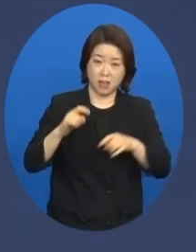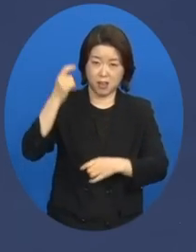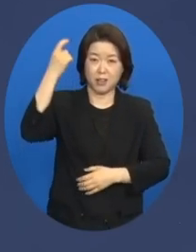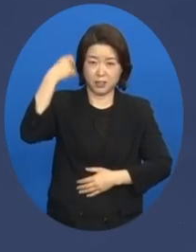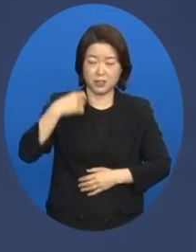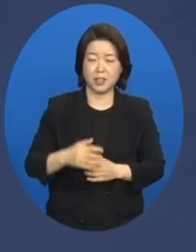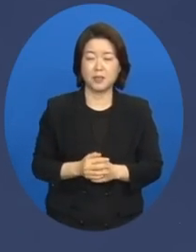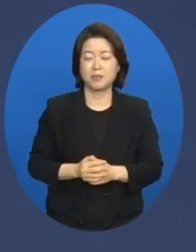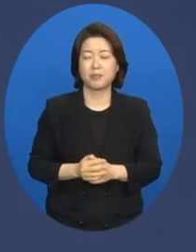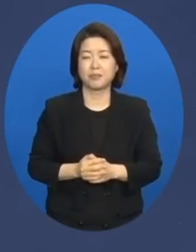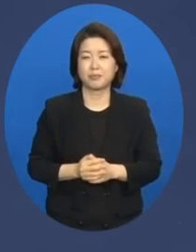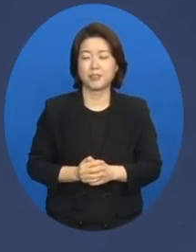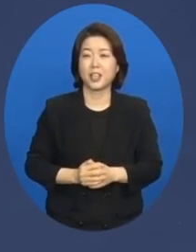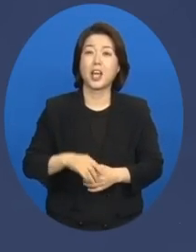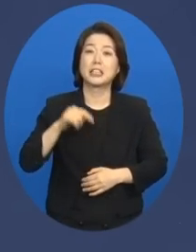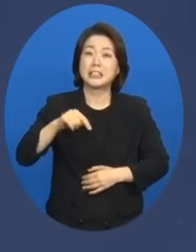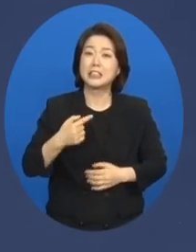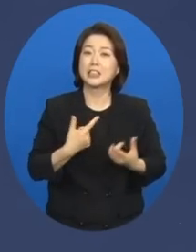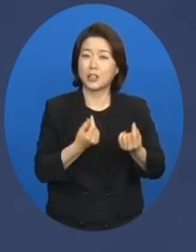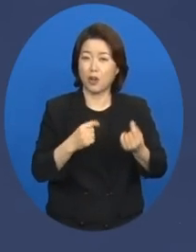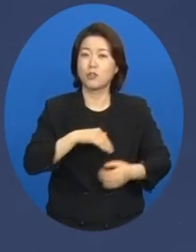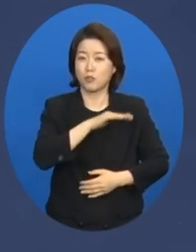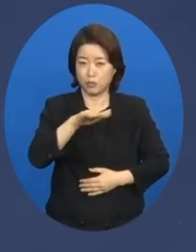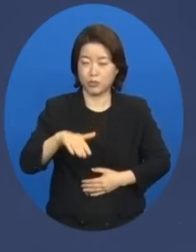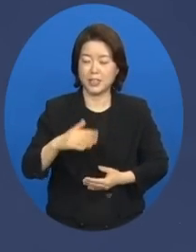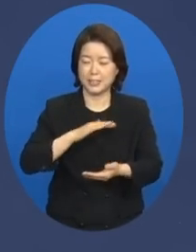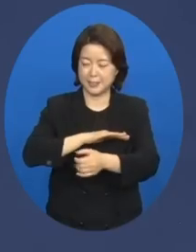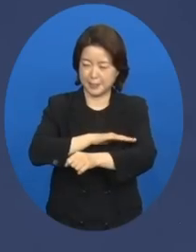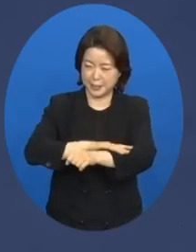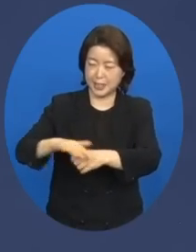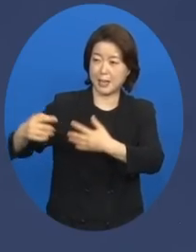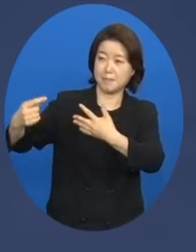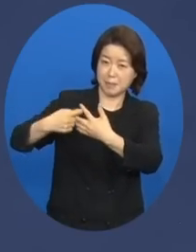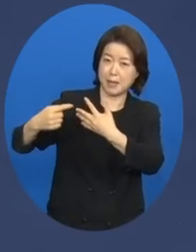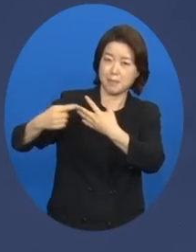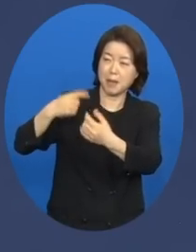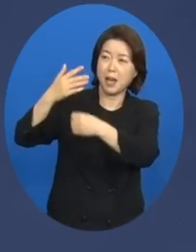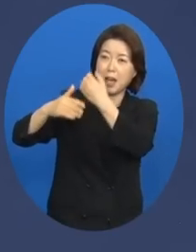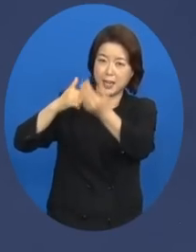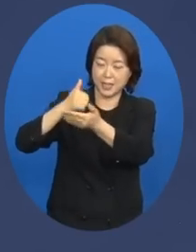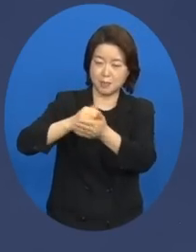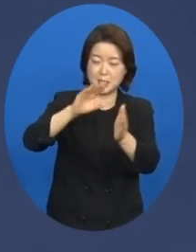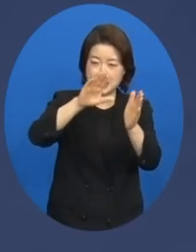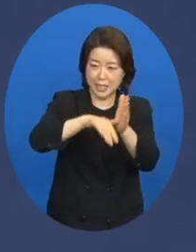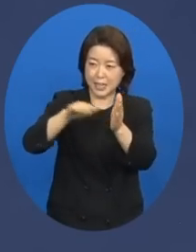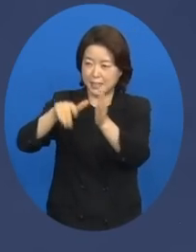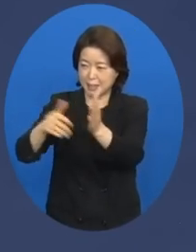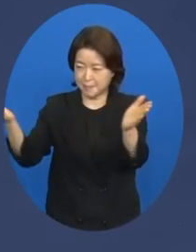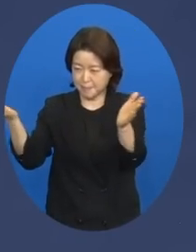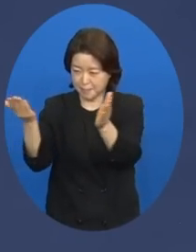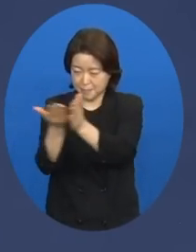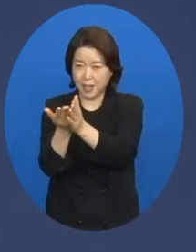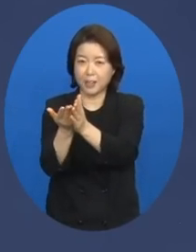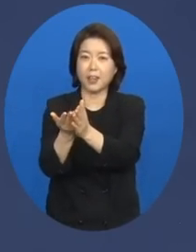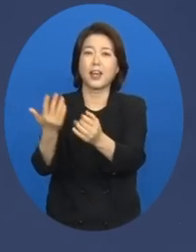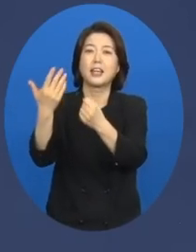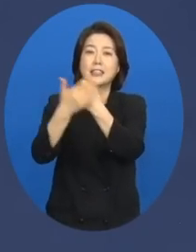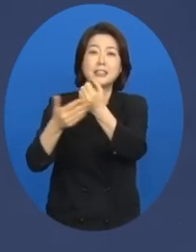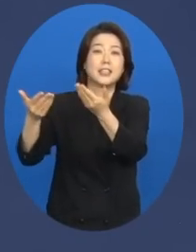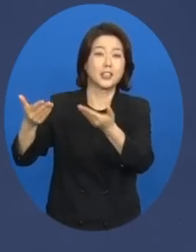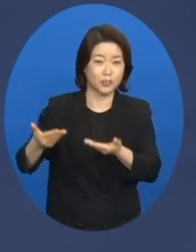너무 잘 아시는 주님께서 이렇게 우리를 때마다 가장 필요할 때마다 주님이 그 은혜를 주시고